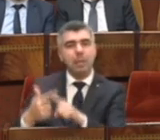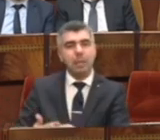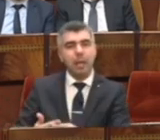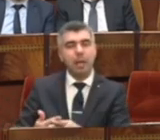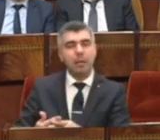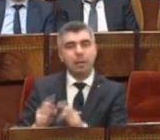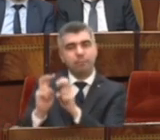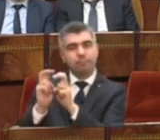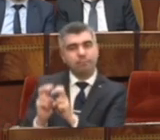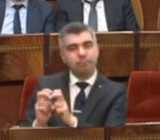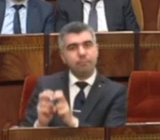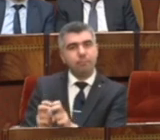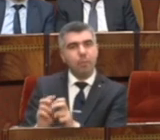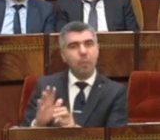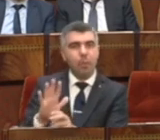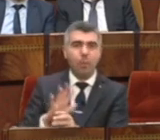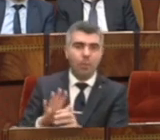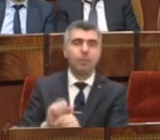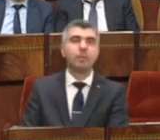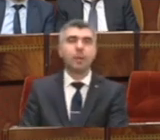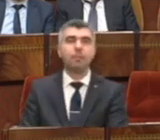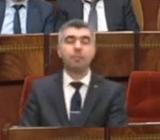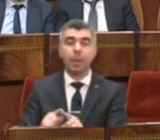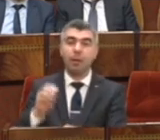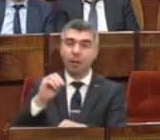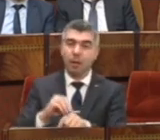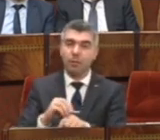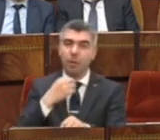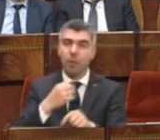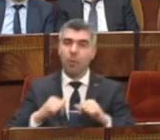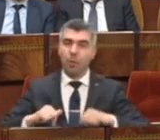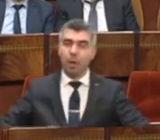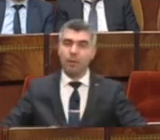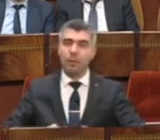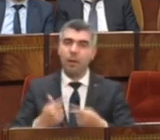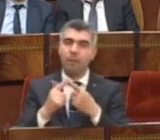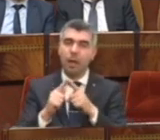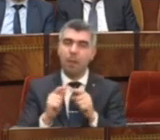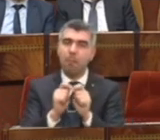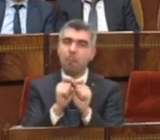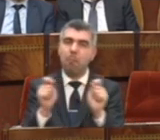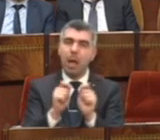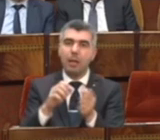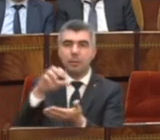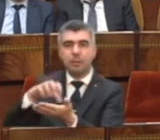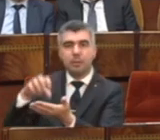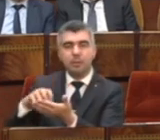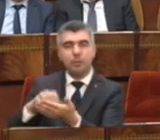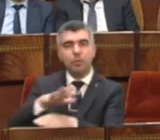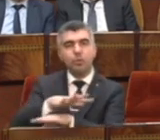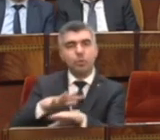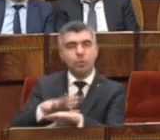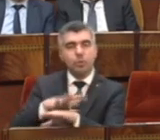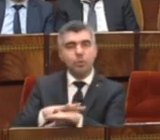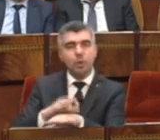كتوفروا فيها اللي كتوفروا عليها. كنطلبكم مرة أخرى سيد الوزير لتنظيم مجموعة من المعارض في مجموعة من الجهات وعدم الاقتصار